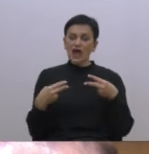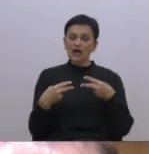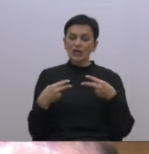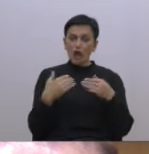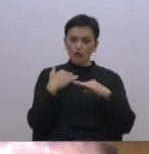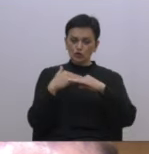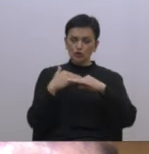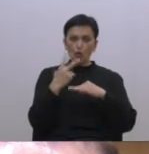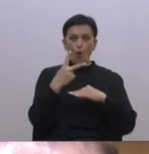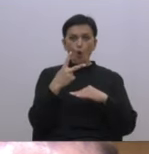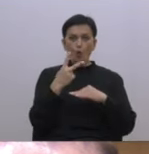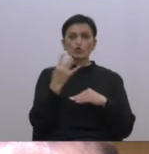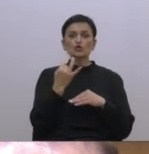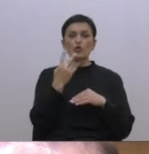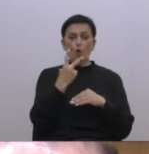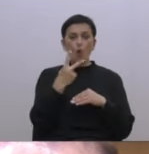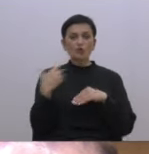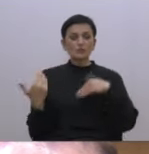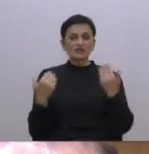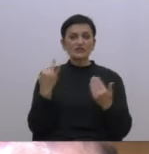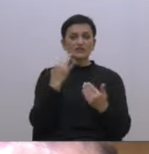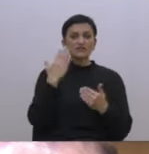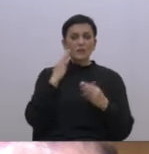ორმხრივი ინტერესების სამართლიანი გათვალისწინება.